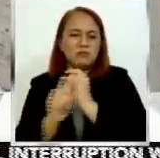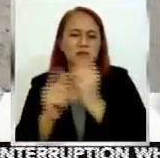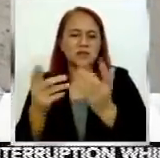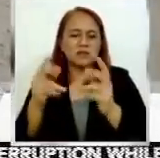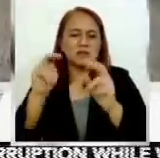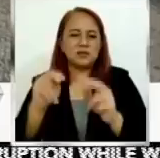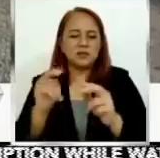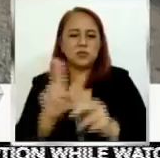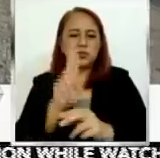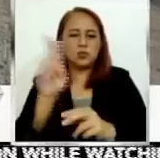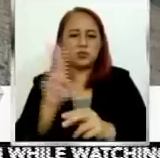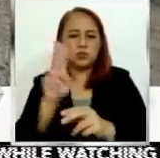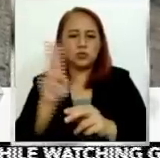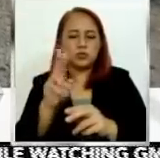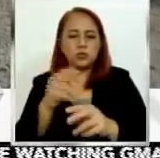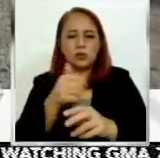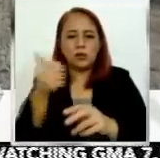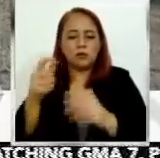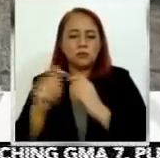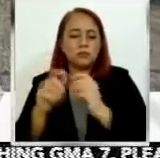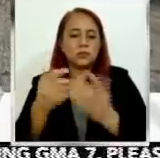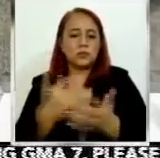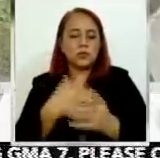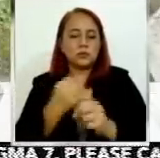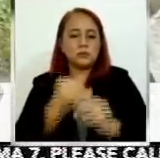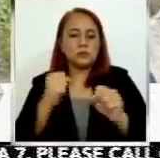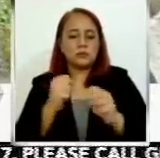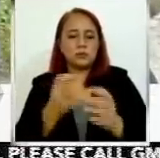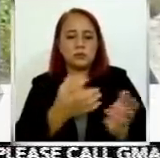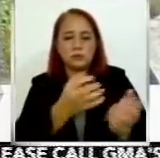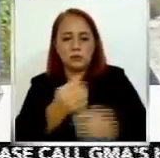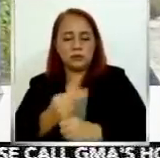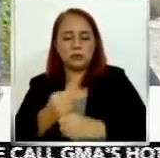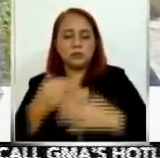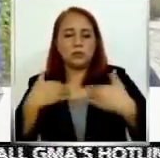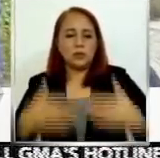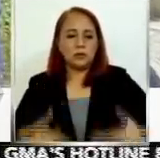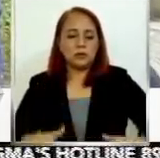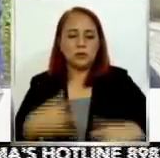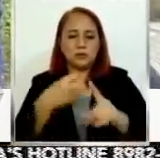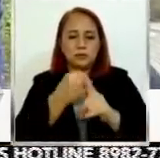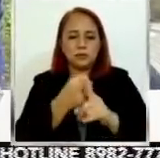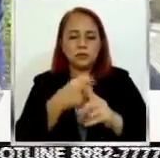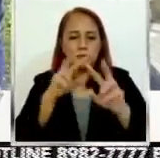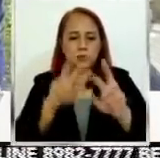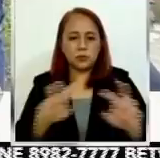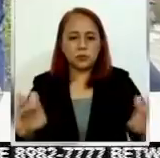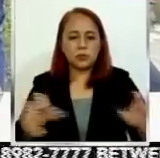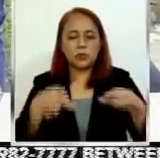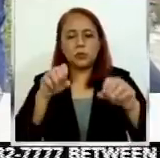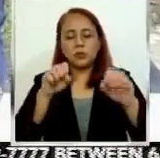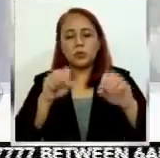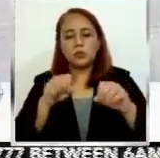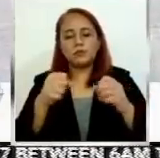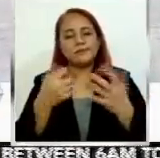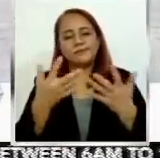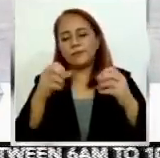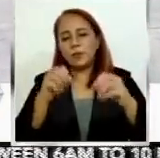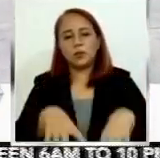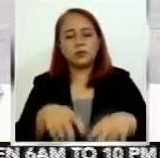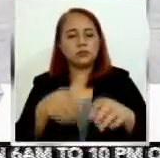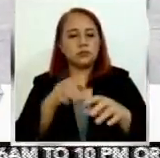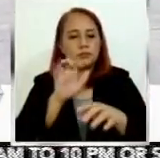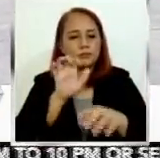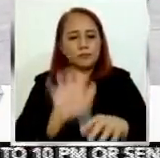ng boom truck para makuha ang katawan ng biktima. Sa imbestigasyon, nawala ng preno ang truck sa pababang daan. Hindi na